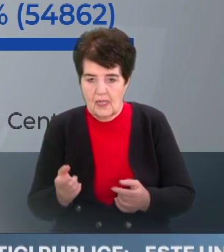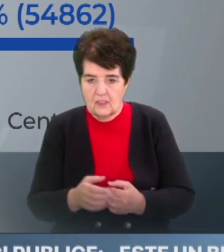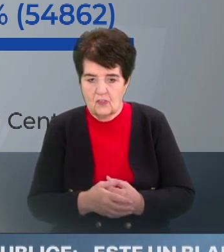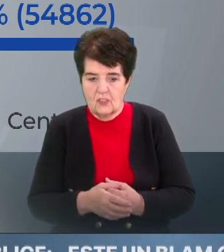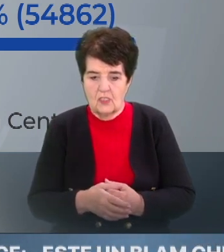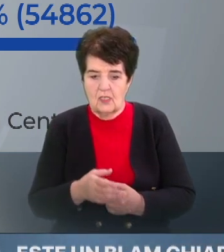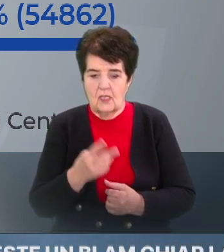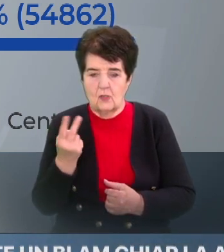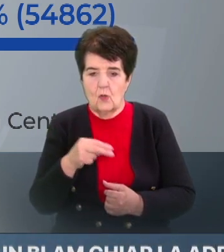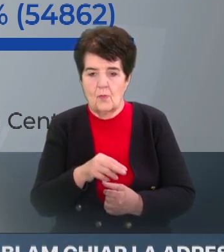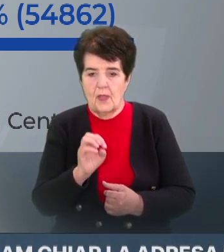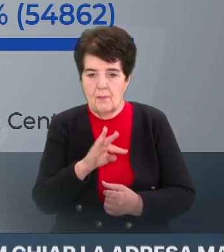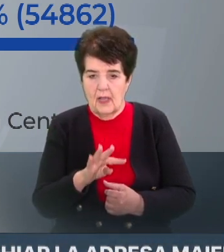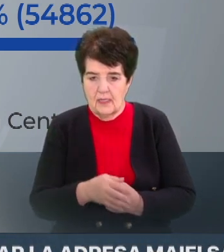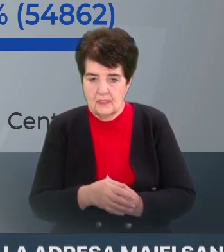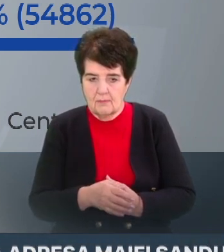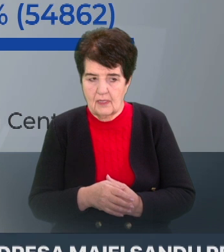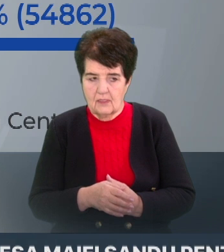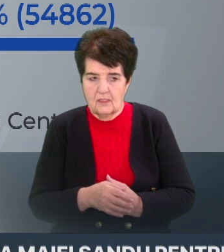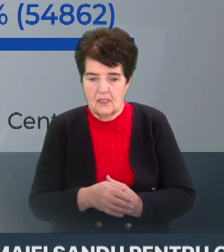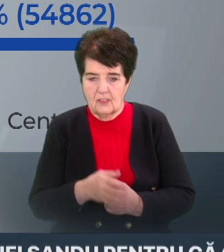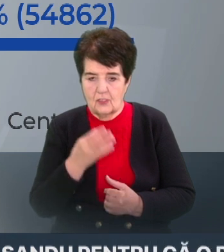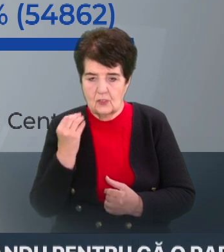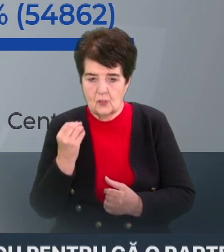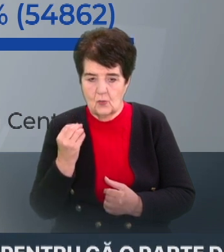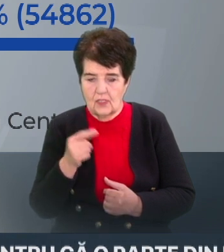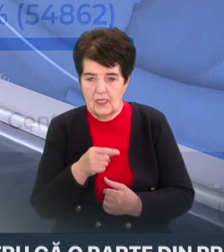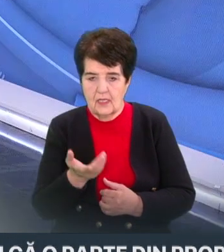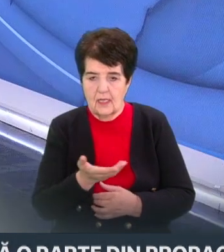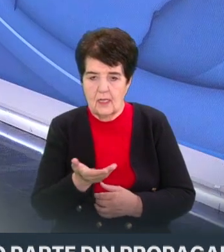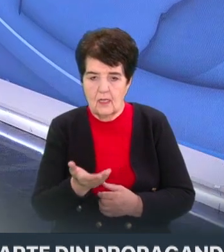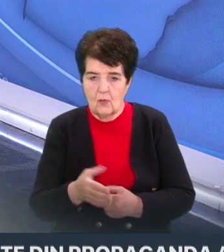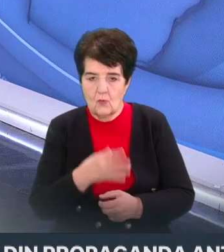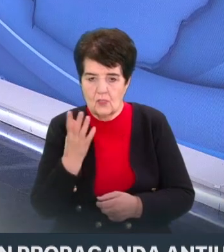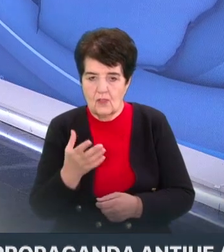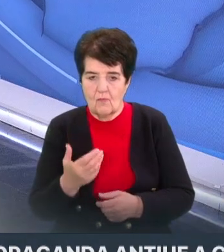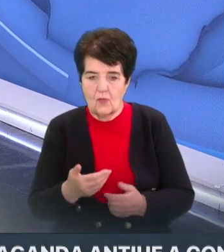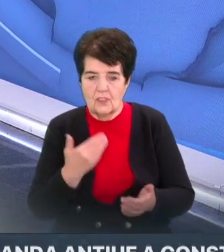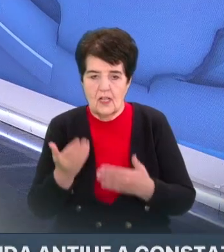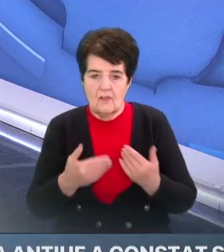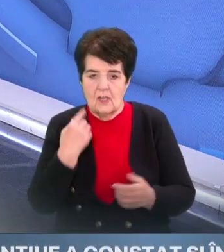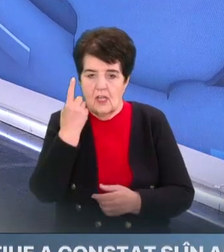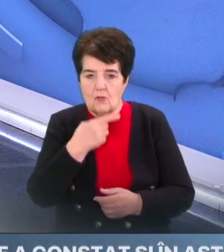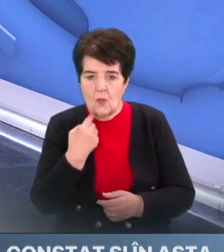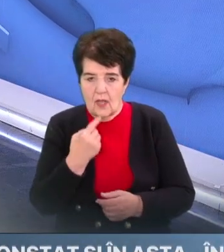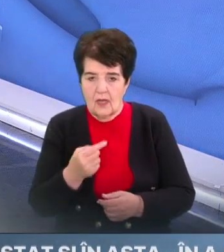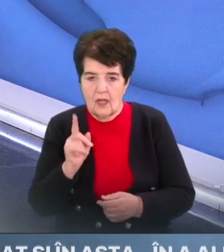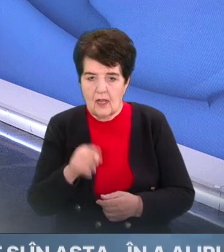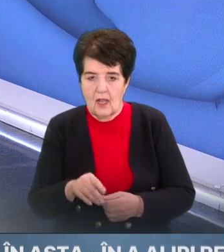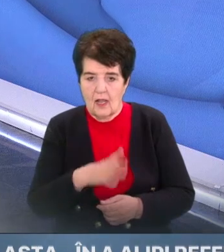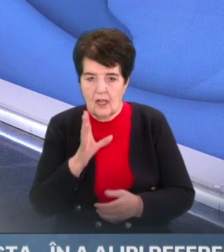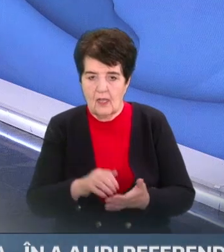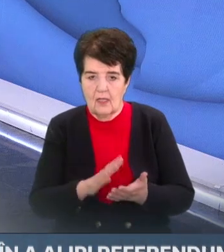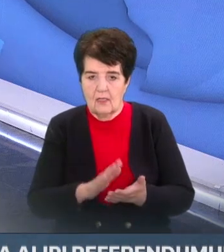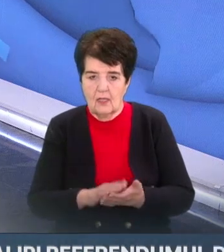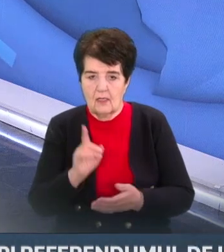10 ani, în 2014, în regiunea autonomă Găgăuză avea loc acel referendum ilegal care practic era